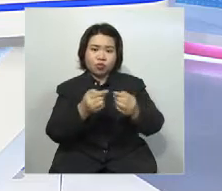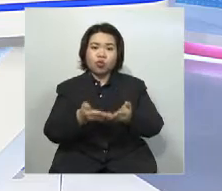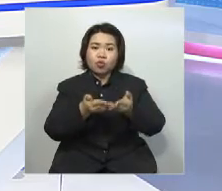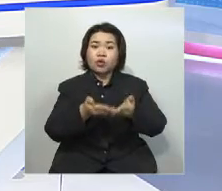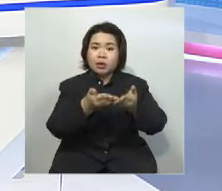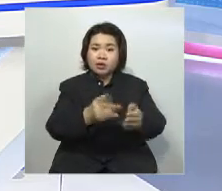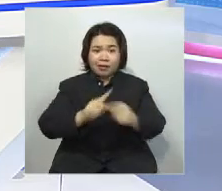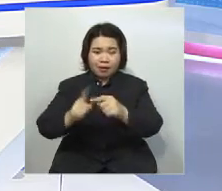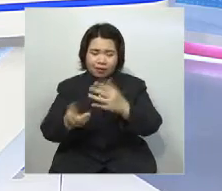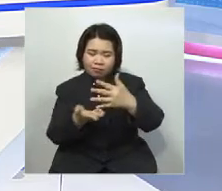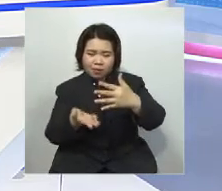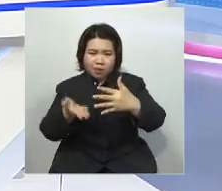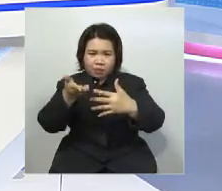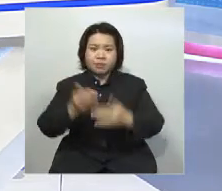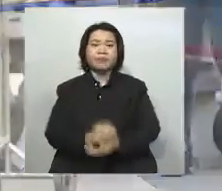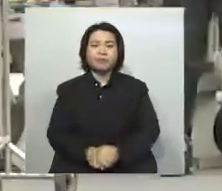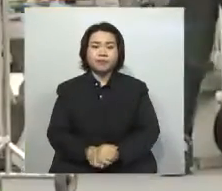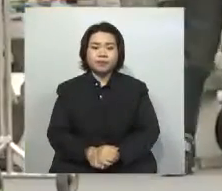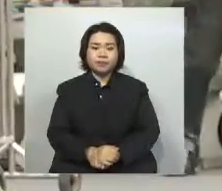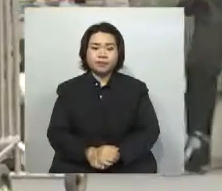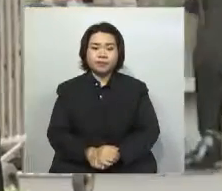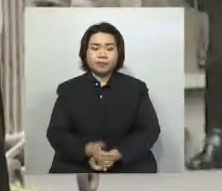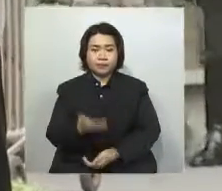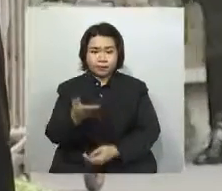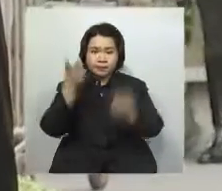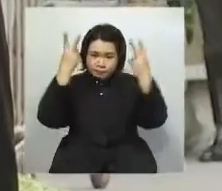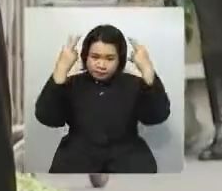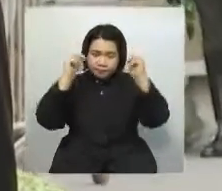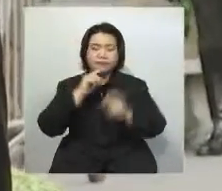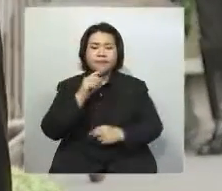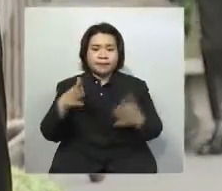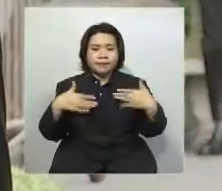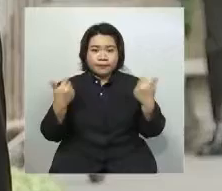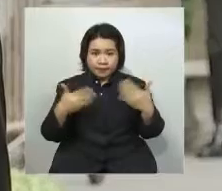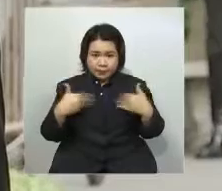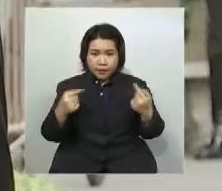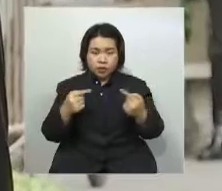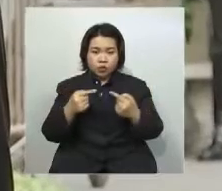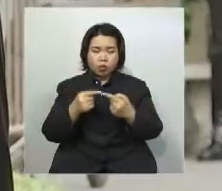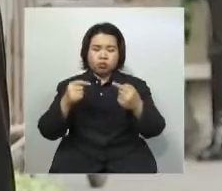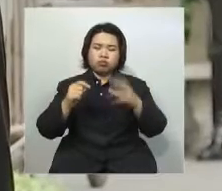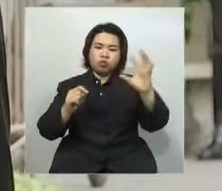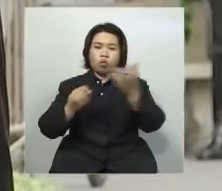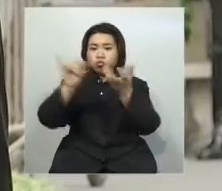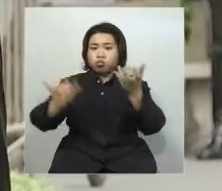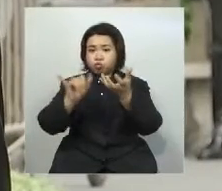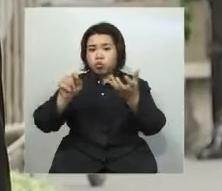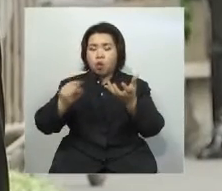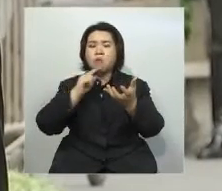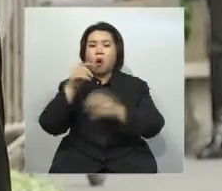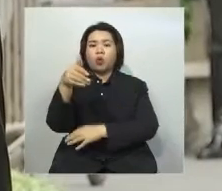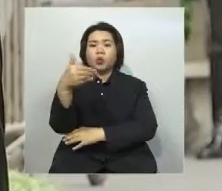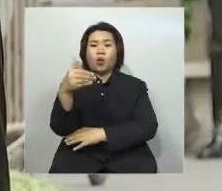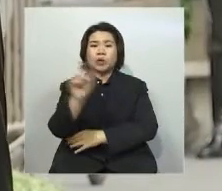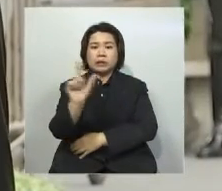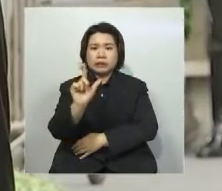งไทยอย่างต่อเนื่องค่ะพลเอกประยุทธ์จันทร์โอชานายกรัฐมนตรีแสดงความยินดีนะคะที่สหภาพยุโรปประกาศปลด